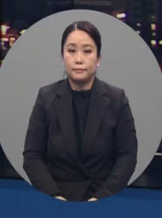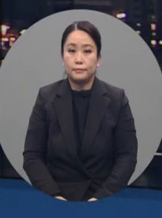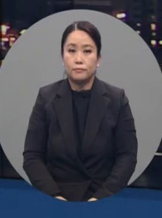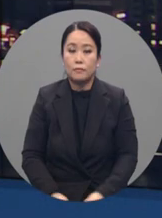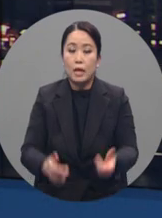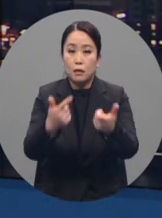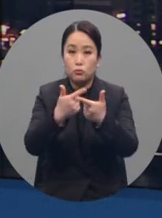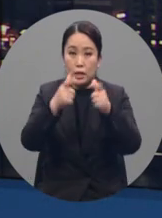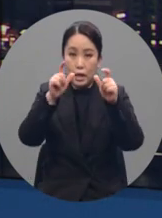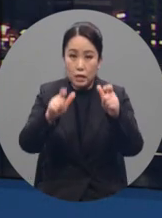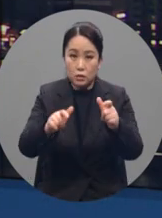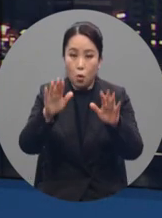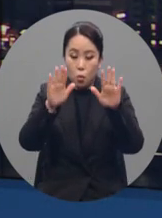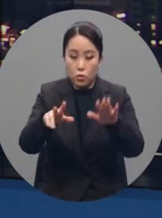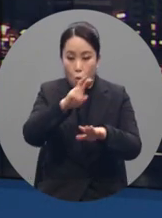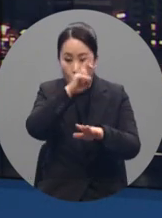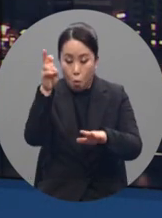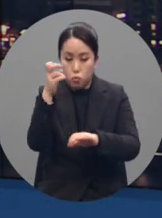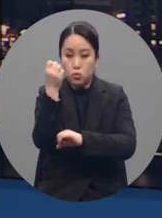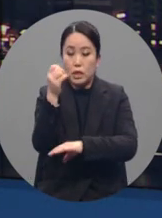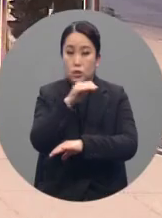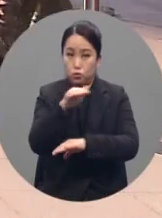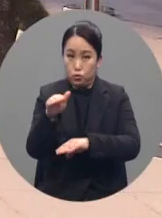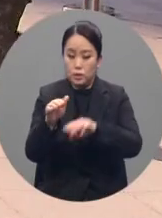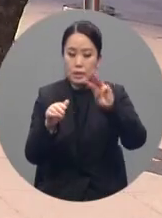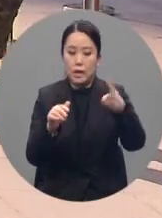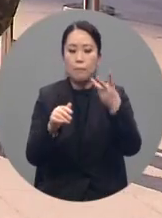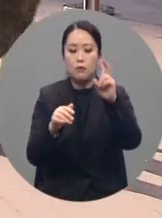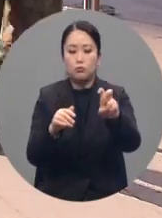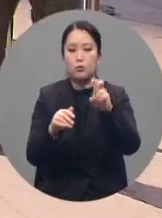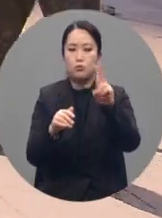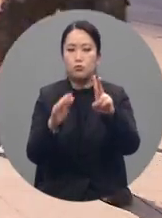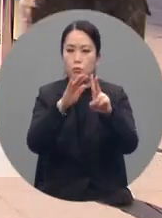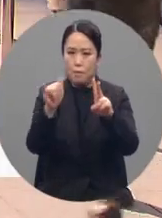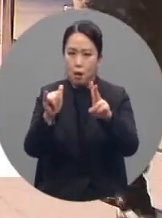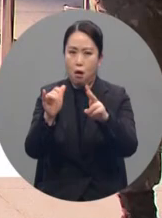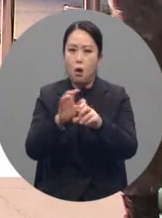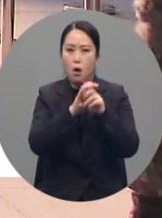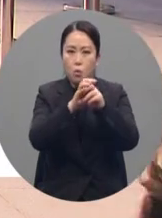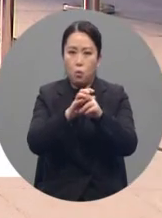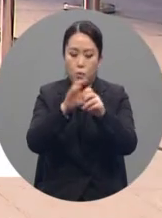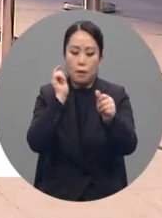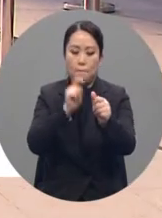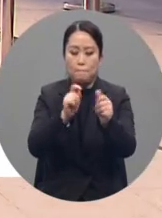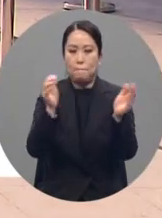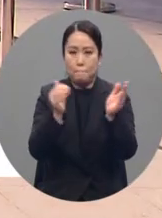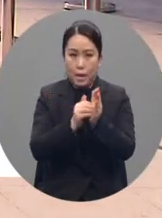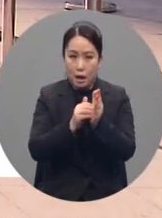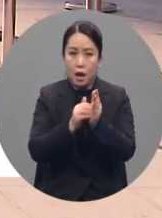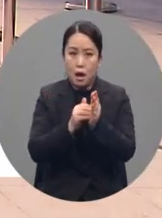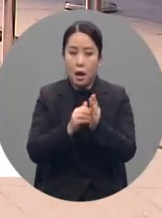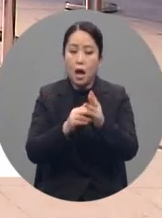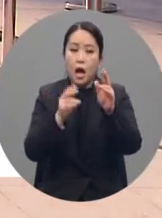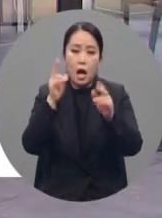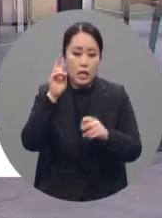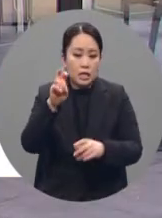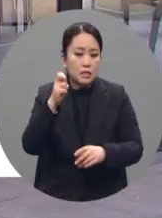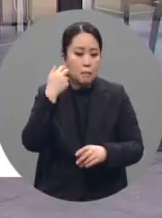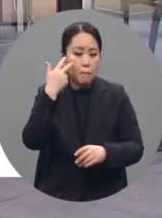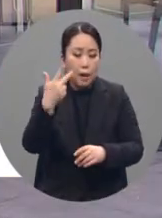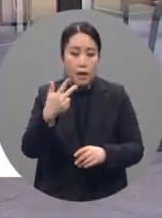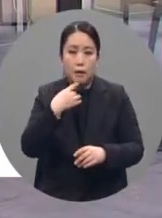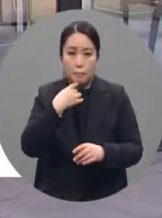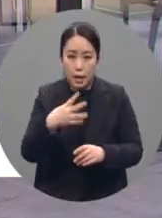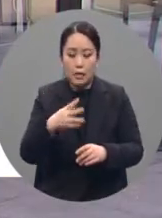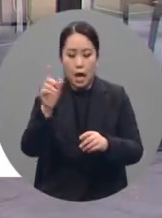부상에서 는 우후 기준으로 300 22명의 코로나 일부 추가 헉 진짜 가 발생해 28일 만에 다시 하루 300명 때 를